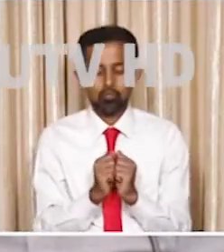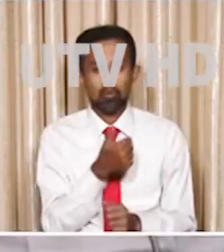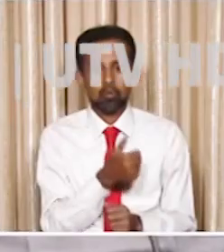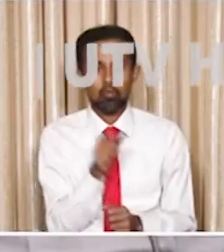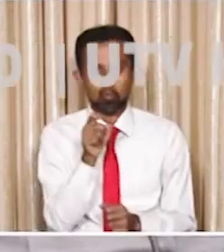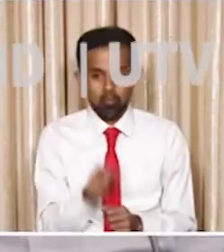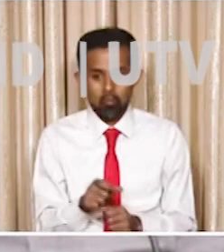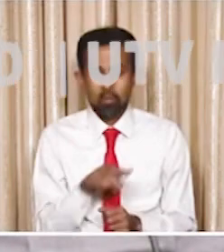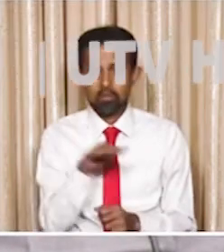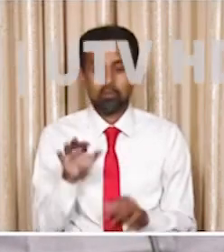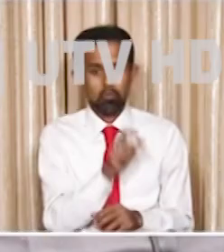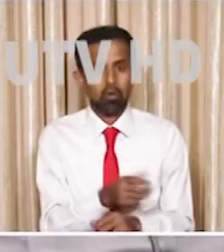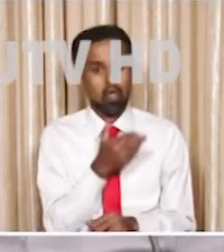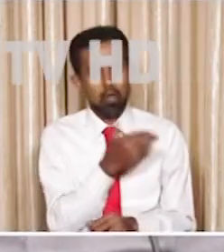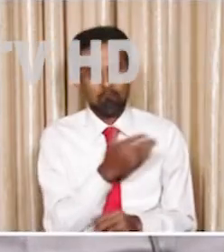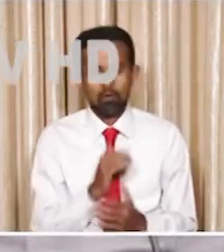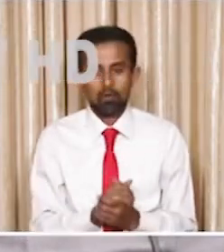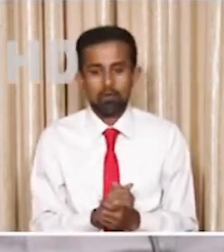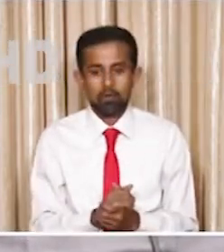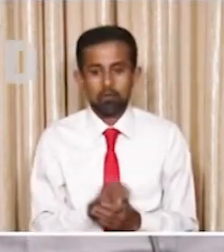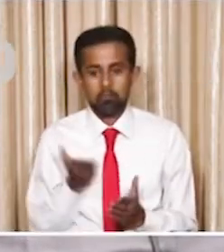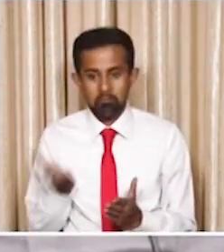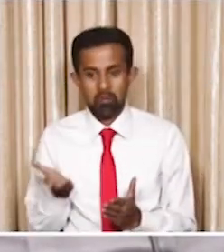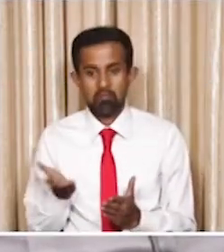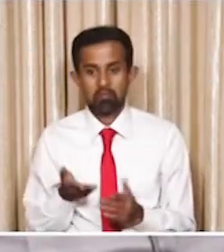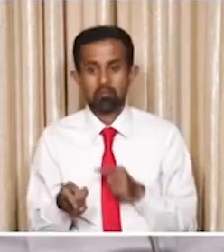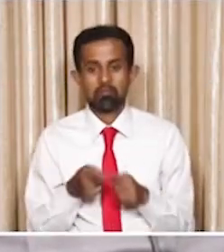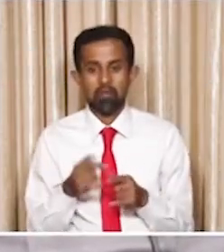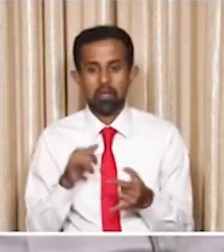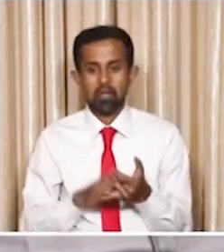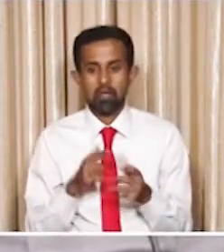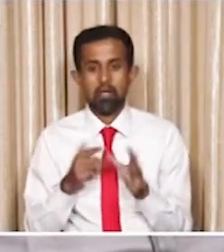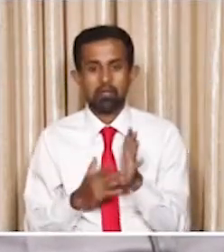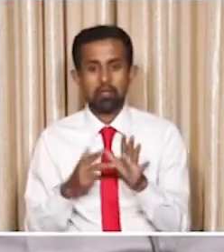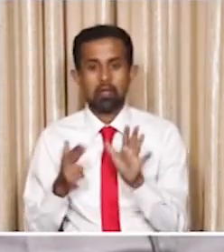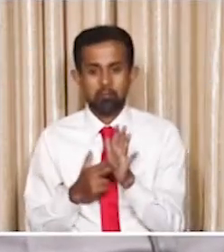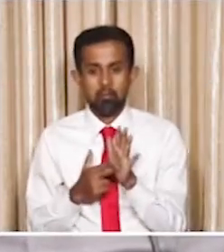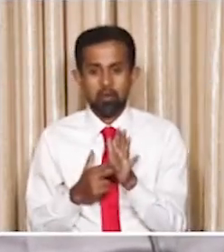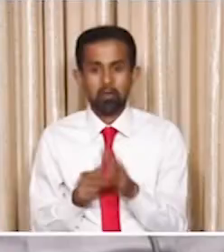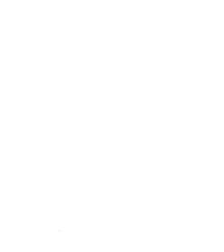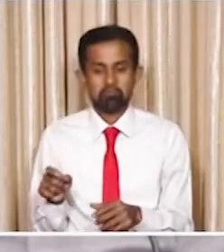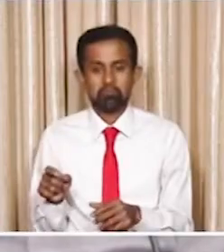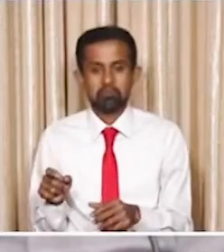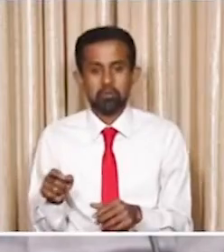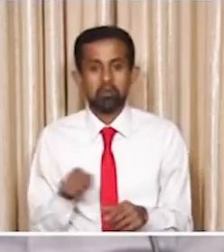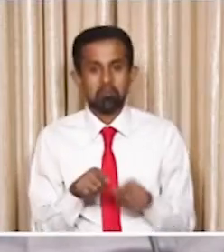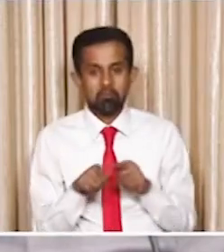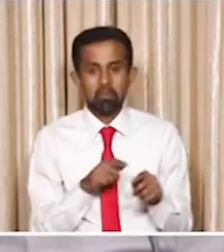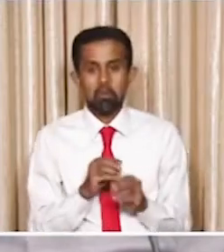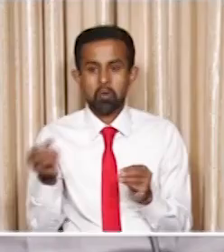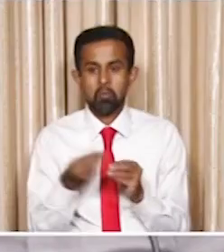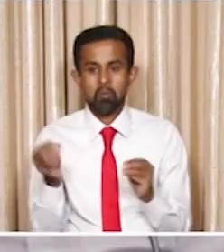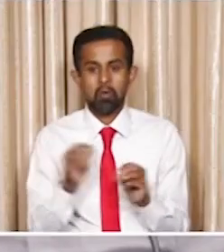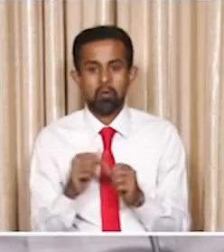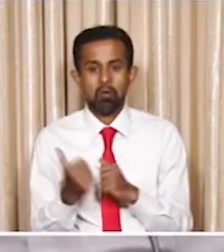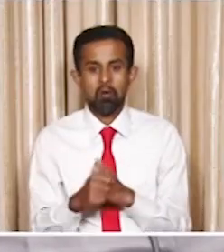මිනිස්සු යම් සමාජ මට්ටමක් තියෙන මිනිස්සු හැබැයි මේ වගේ මේ සමන් ගමගේ කියන මාධ්‍යවේදී මේ ජඩ මාධ්‍යවේදී මේ විදිහේ ප්‍රවෘත්ති පළ